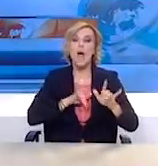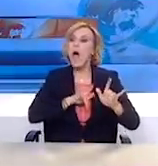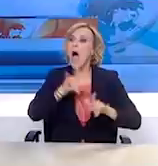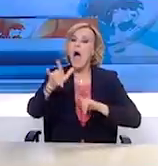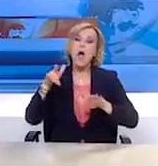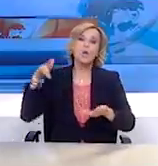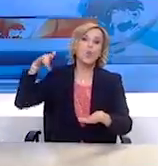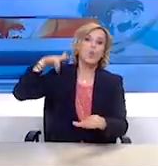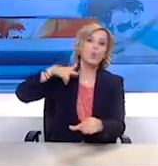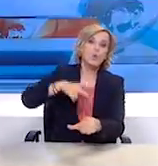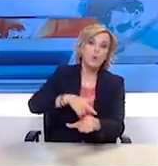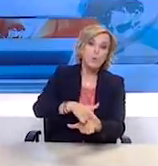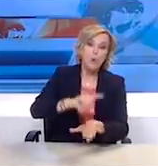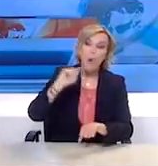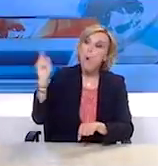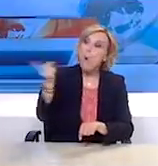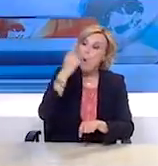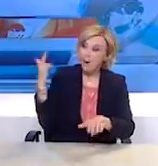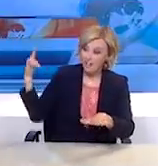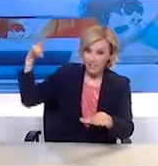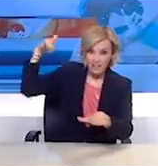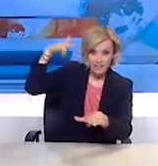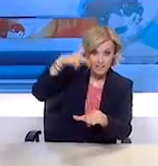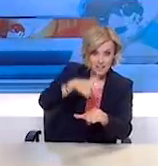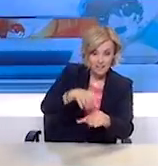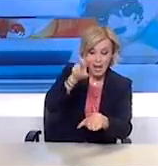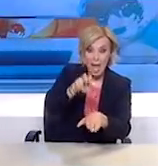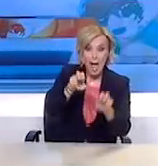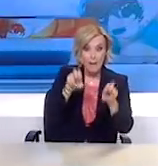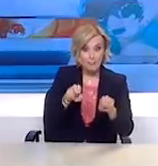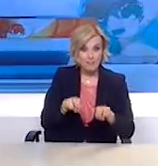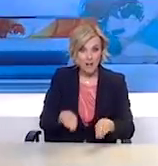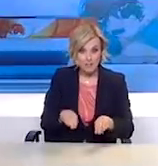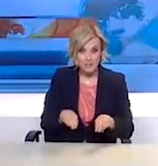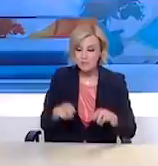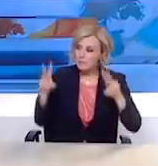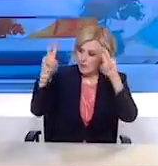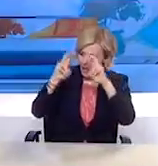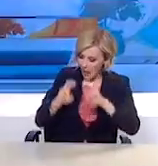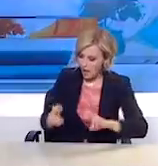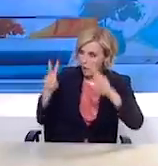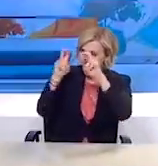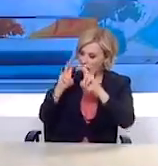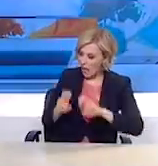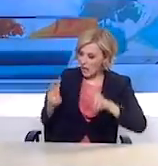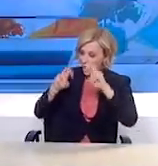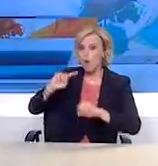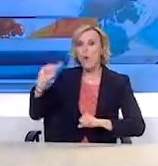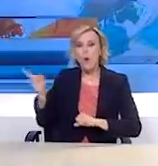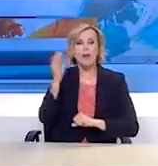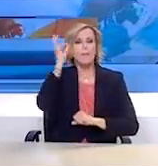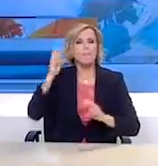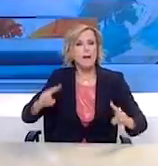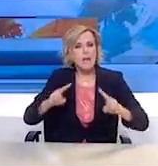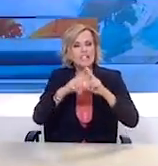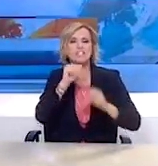οι επιβάτες όλων των τακτικών πτήσεων που φτάνουν στη χώρα, δηλαδή πλέον των πτήσεων που έρχονται από Παρίσι, από